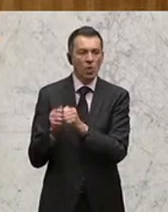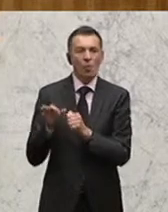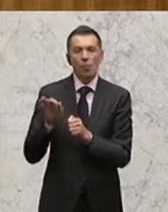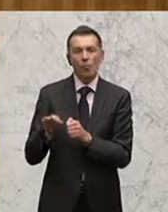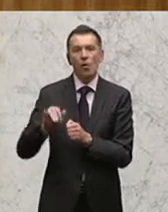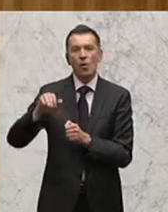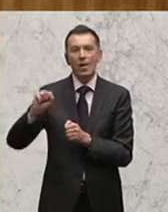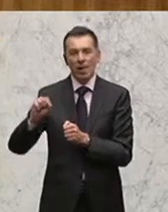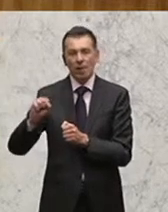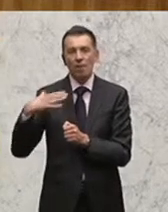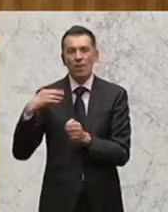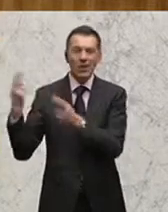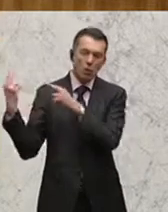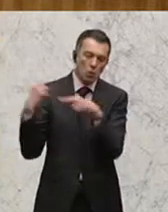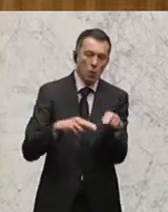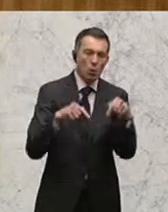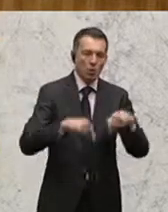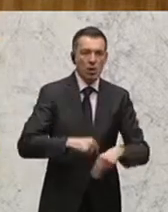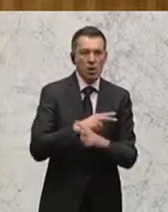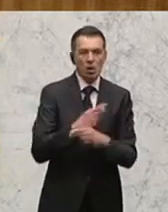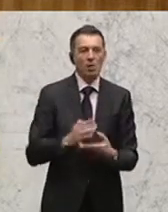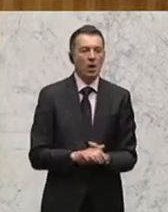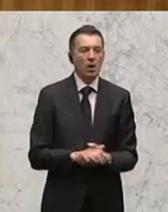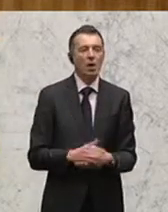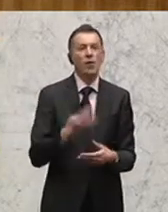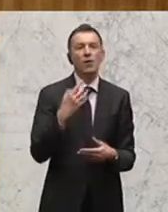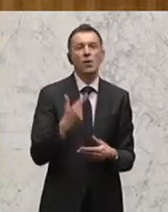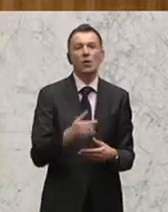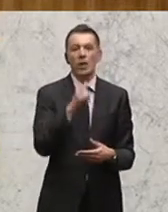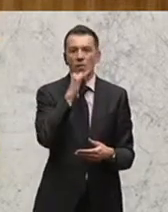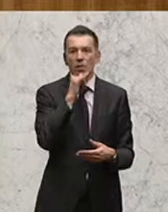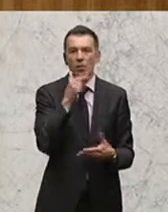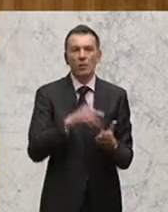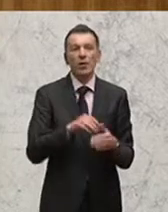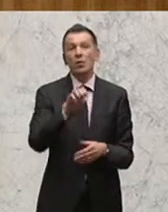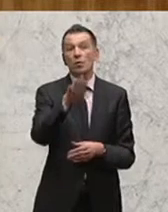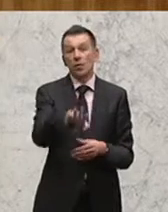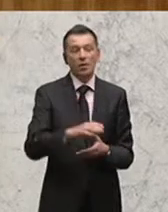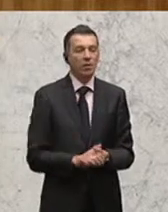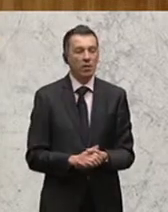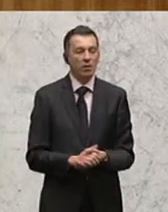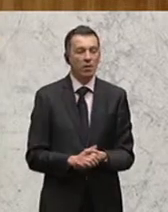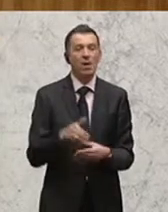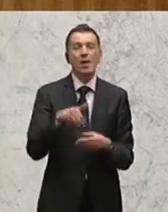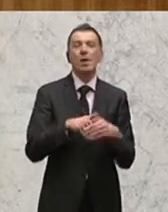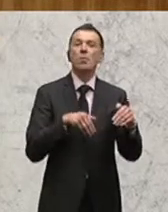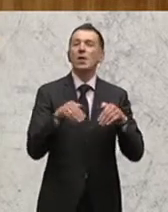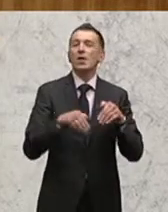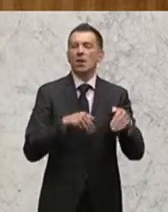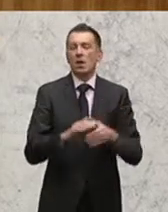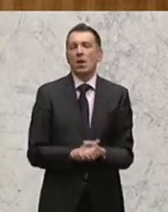IS nach Österreich zurückgekehrt sind. Am 24. Oktober 2014 hat wiederum das